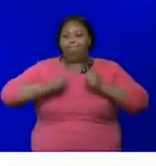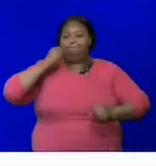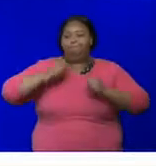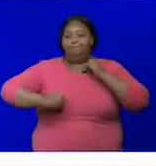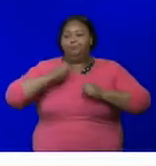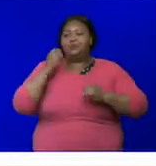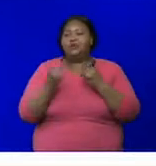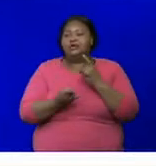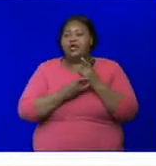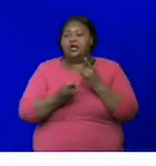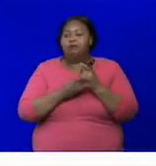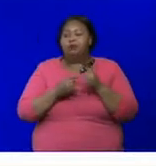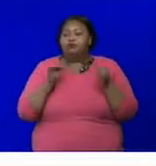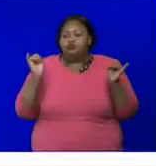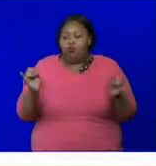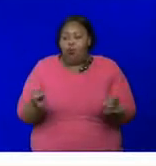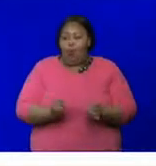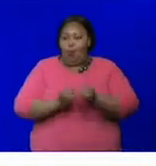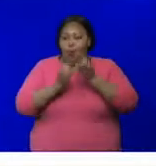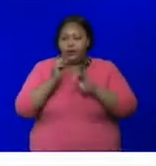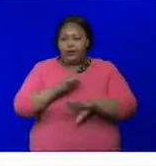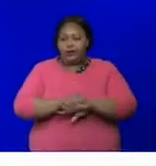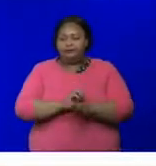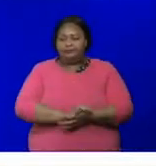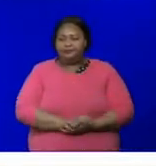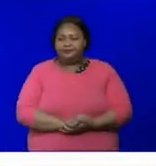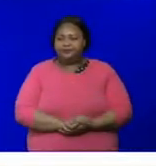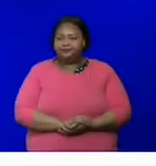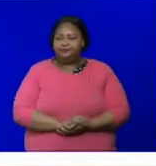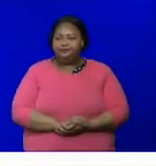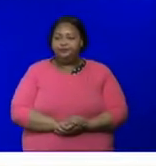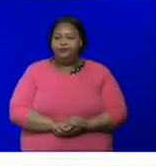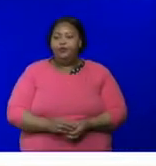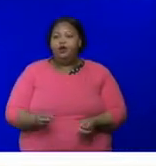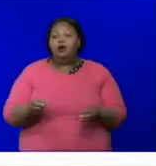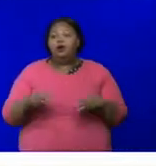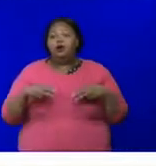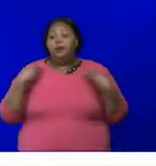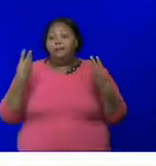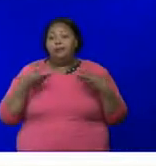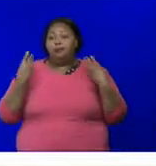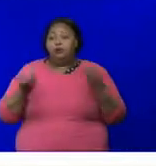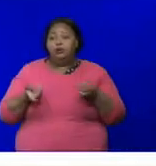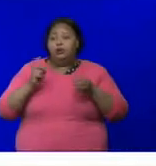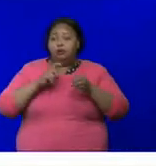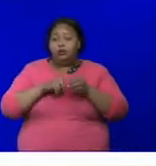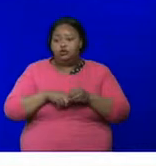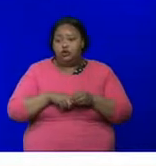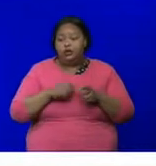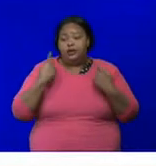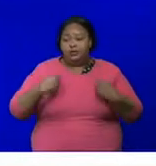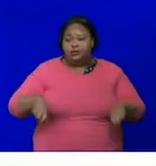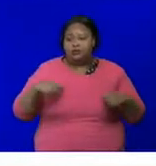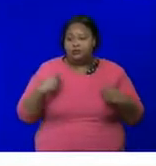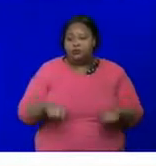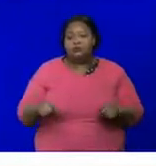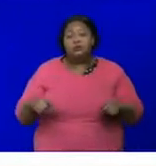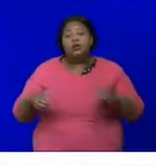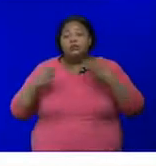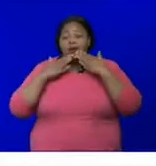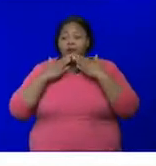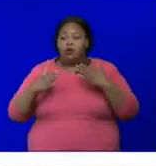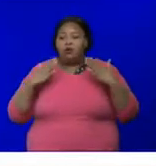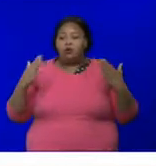emtimbeni nangabe i reason yakhe ukujima ngile yakamuti lesekuvele tingenele lo mdlalo ate uvala umlomo ngalolusito lo tinitholako kulo